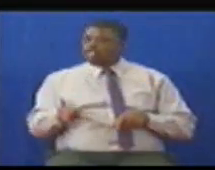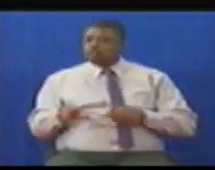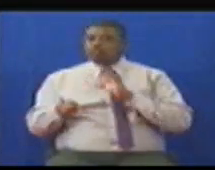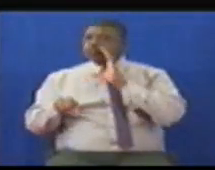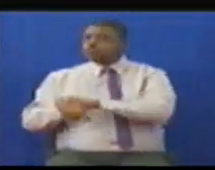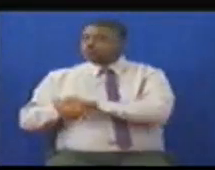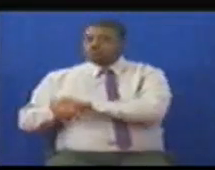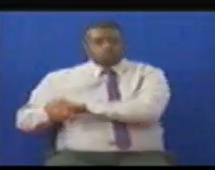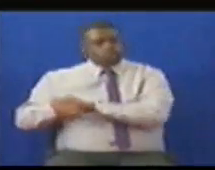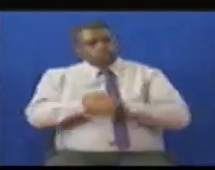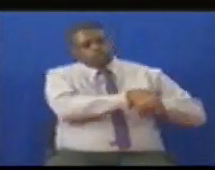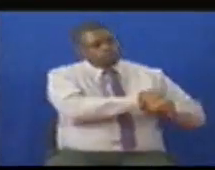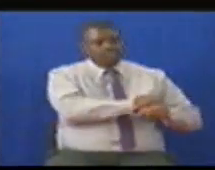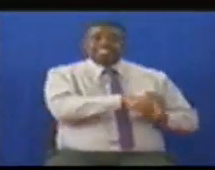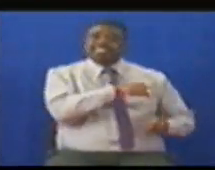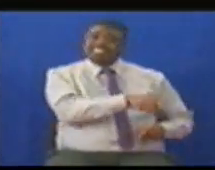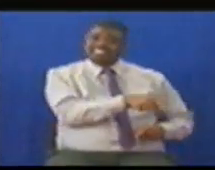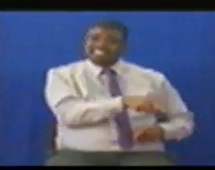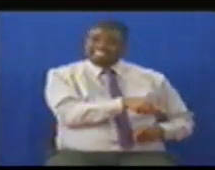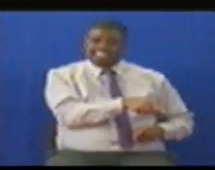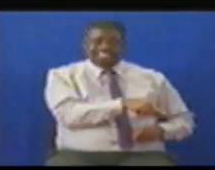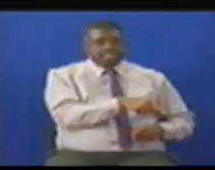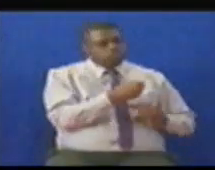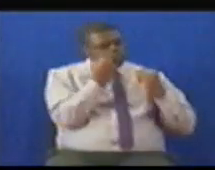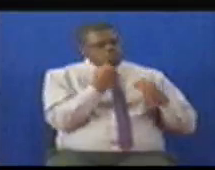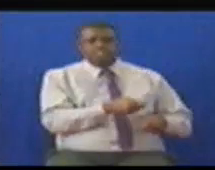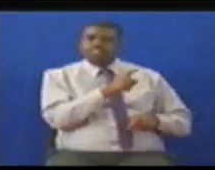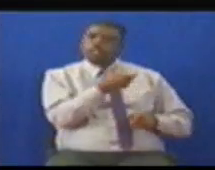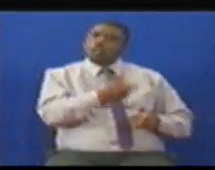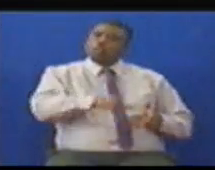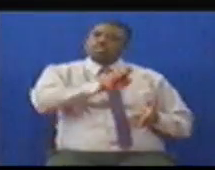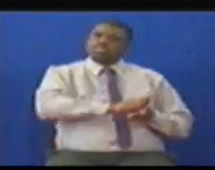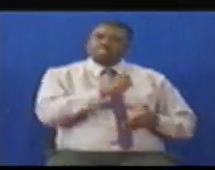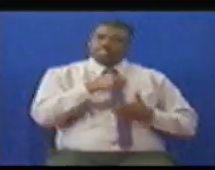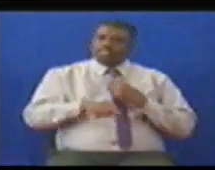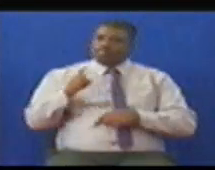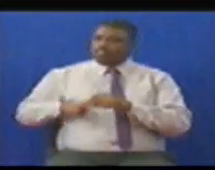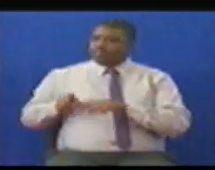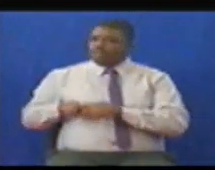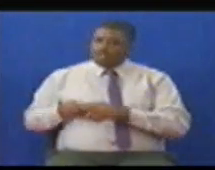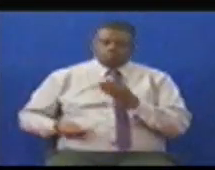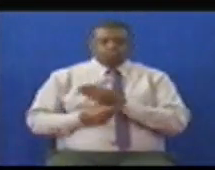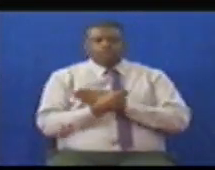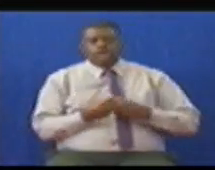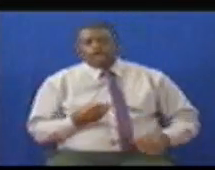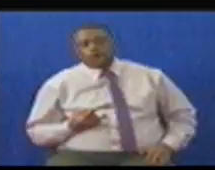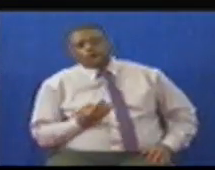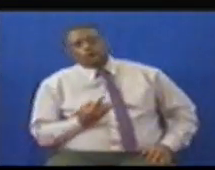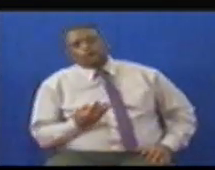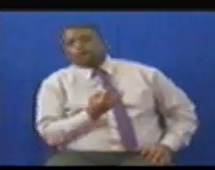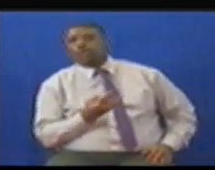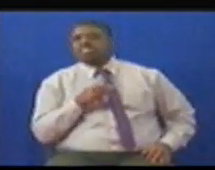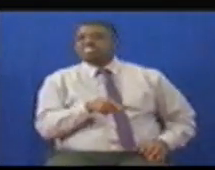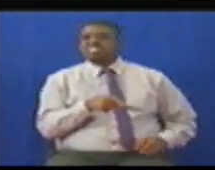vyombo vya sheria. Hata hivyo, kamati inashauri juhudi hizi ziongezwe hasa katika kupambana na rushwa ya ngono ambayo imekuwa